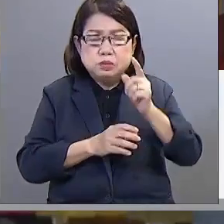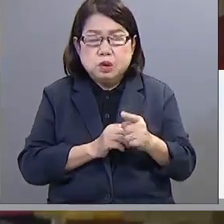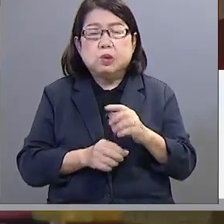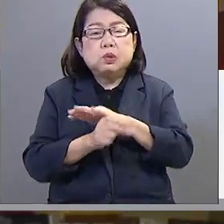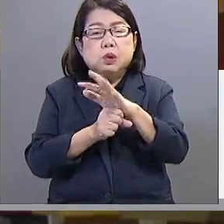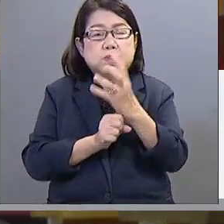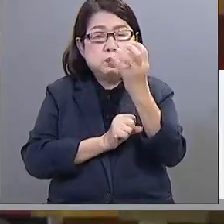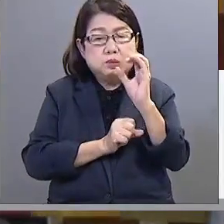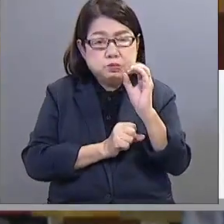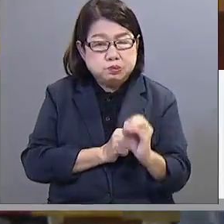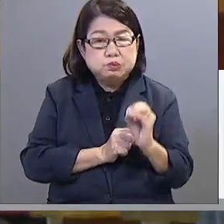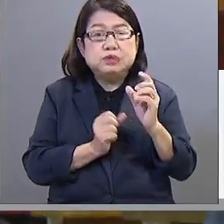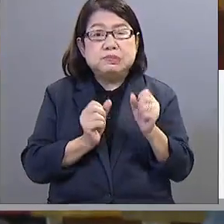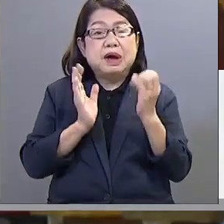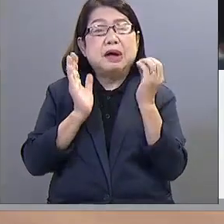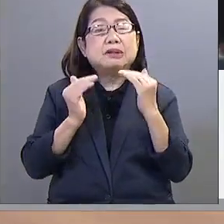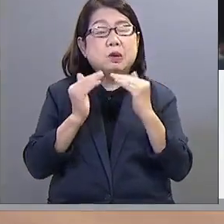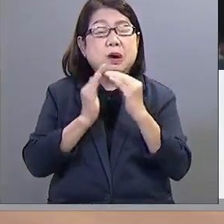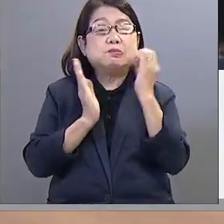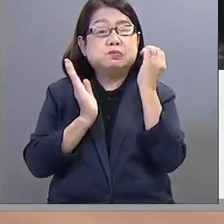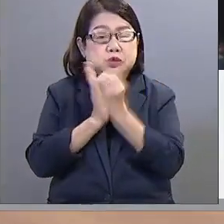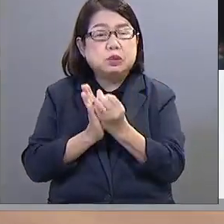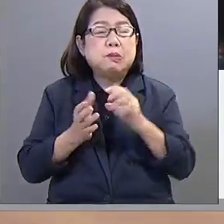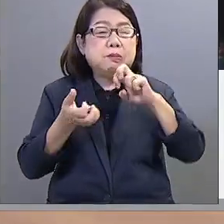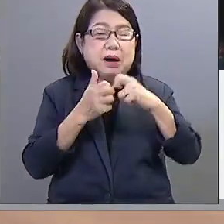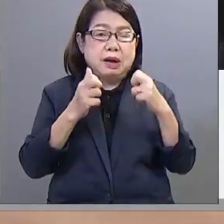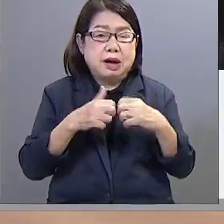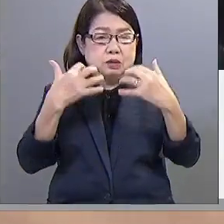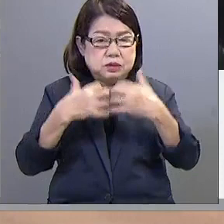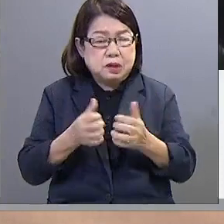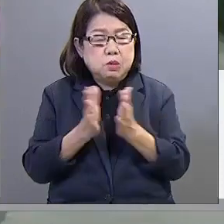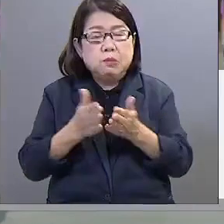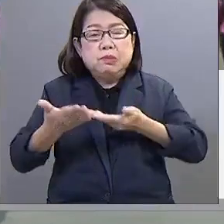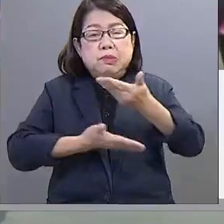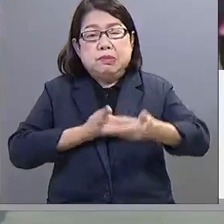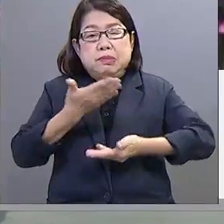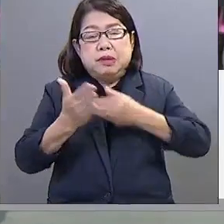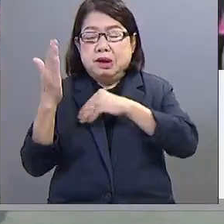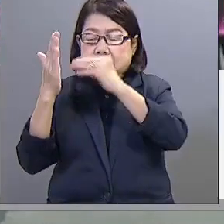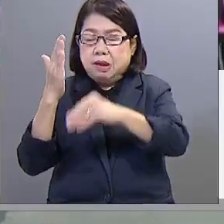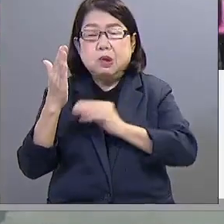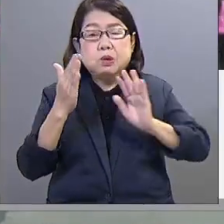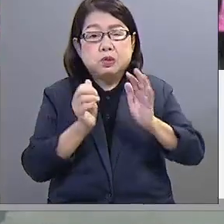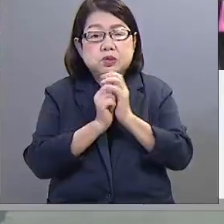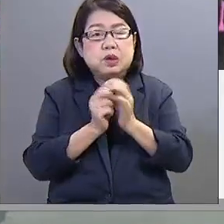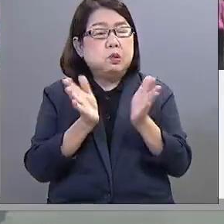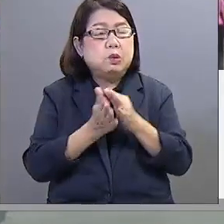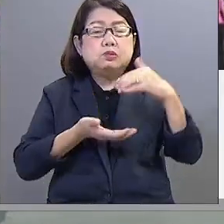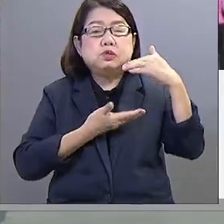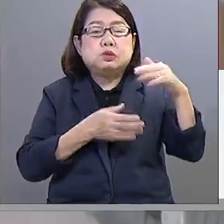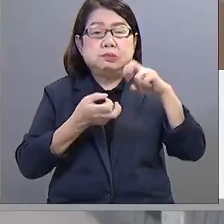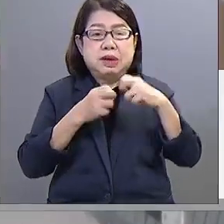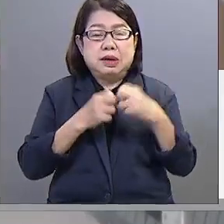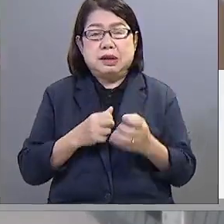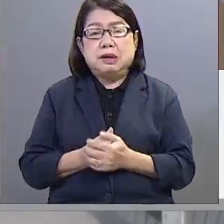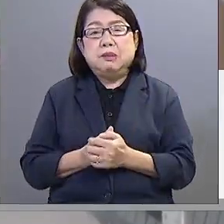รรมรวมทั้งการค้าขายในประเทศและการส่งออกด้วยค่ะด้านวิกฤตตลาดที่อยู่อาศัยและการพัฒนาอสังหาริมทรัพย์ของจีนน